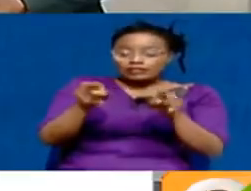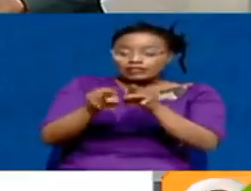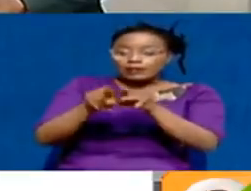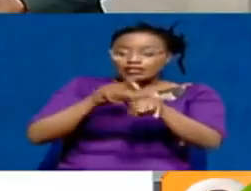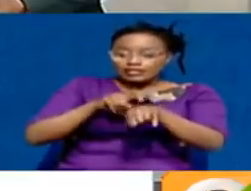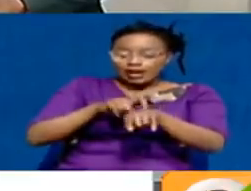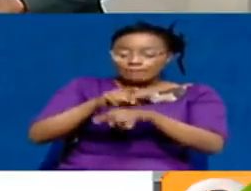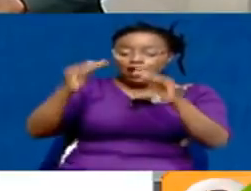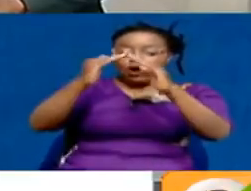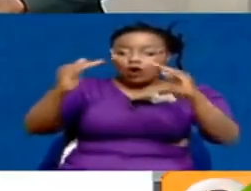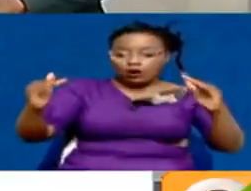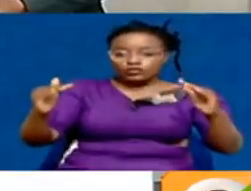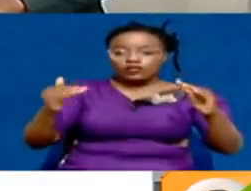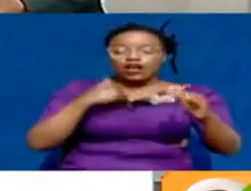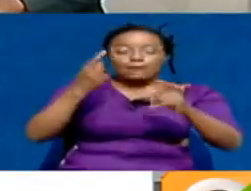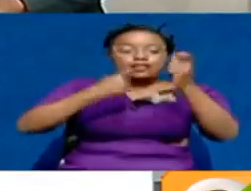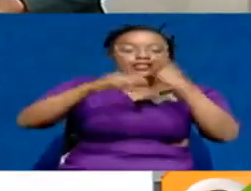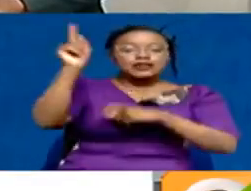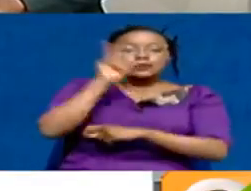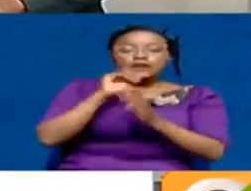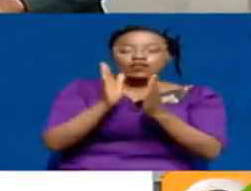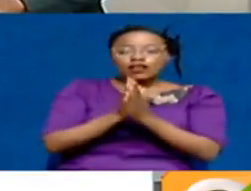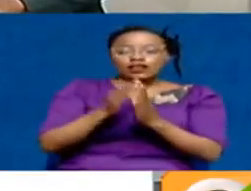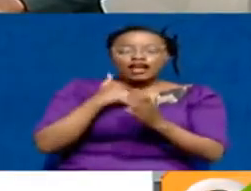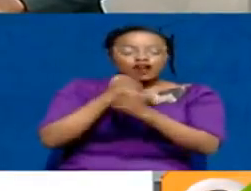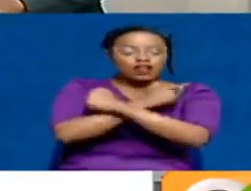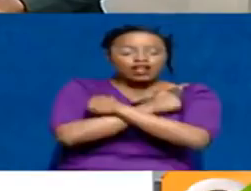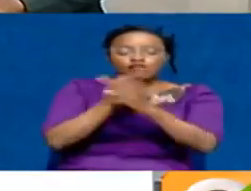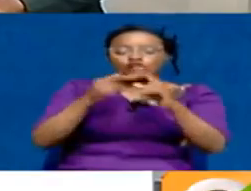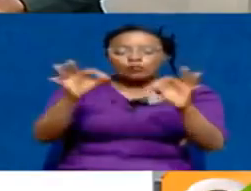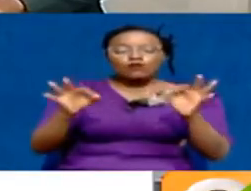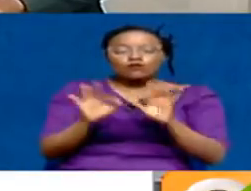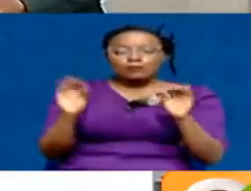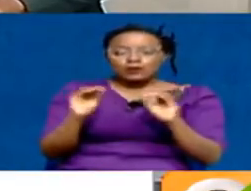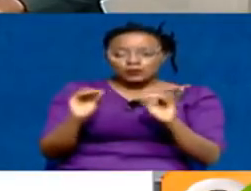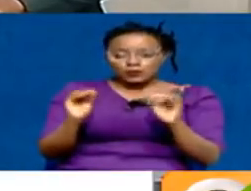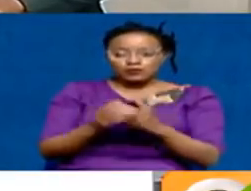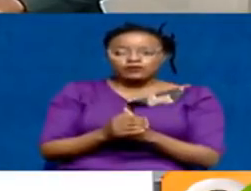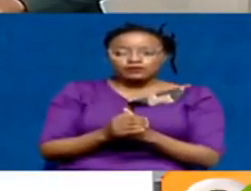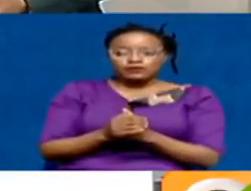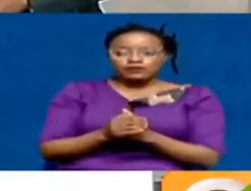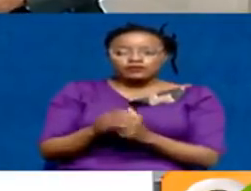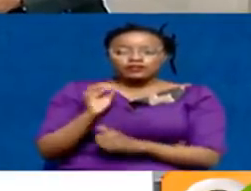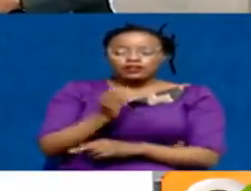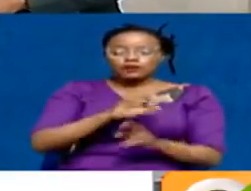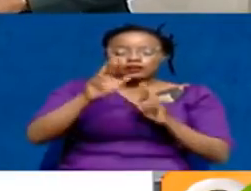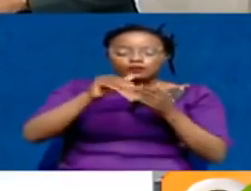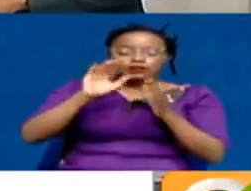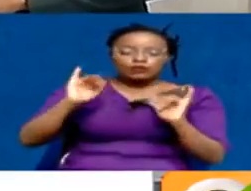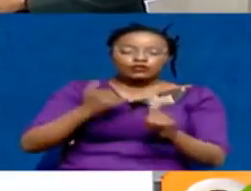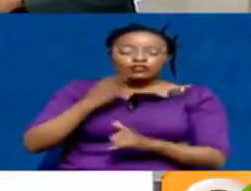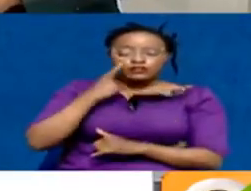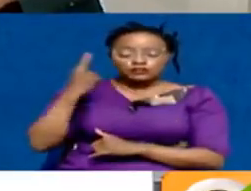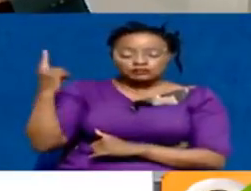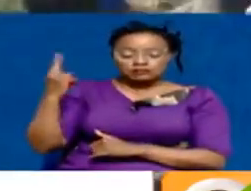ilipokuwa nyumba yake ilikuwa imeuzwa na hata kukosa upendo wa familia yake ya karibu. Na Chebet Emmanuel na taarifa